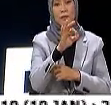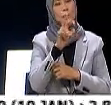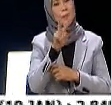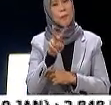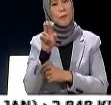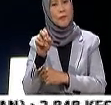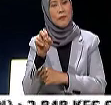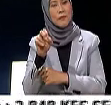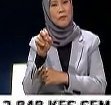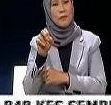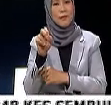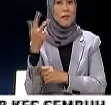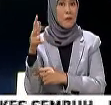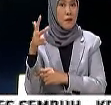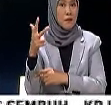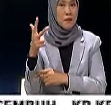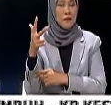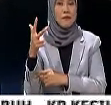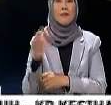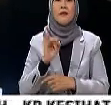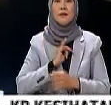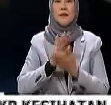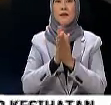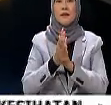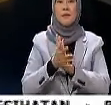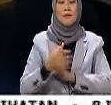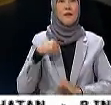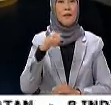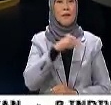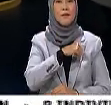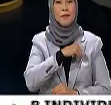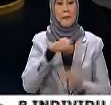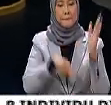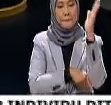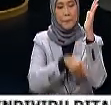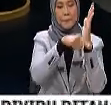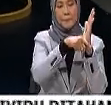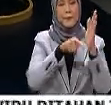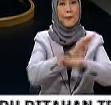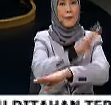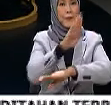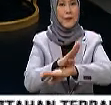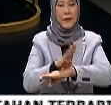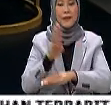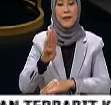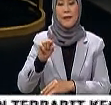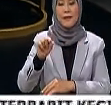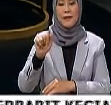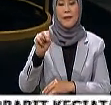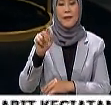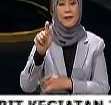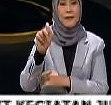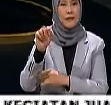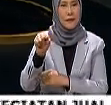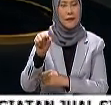saya di taman akan tuh menjadi Alifa lemon dipilih rantang nah dan sehinggalah